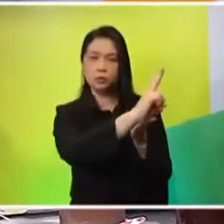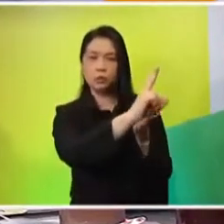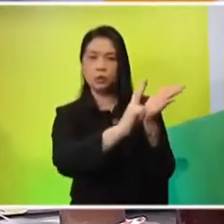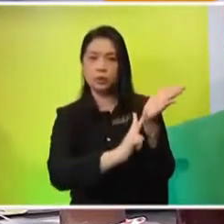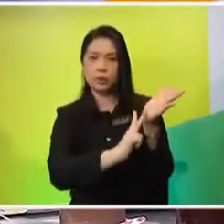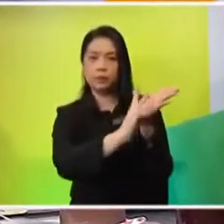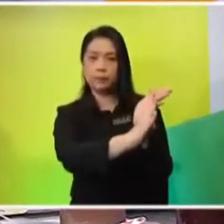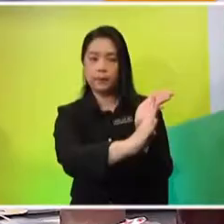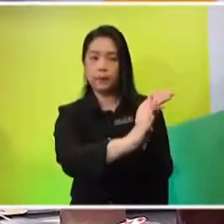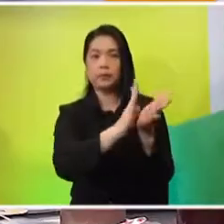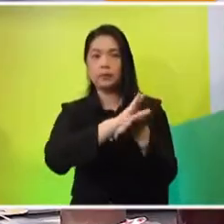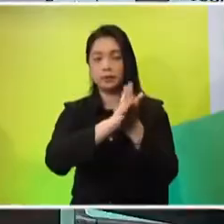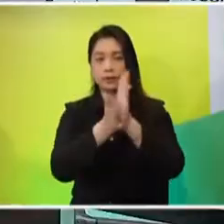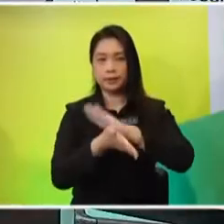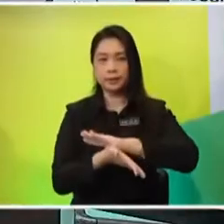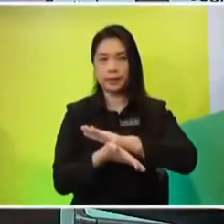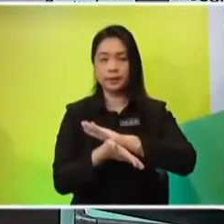1, 2, 3, 4. Jadi,